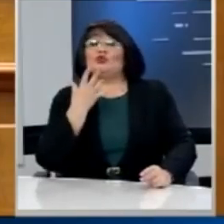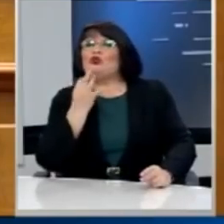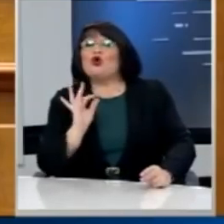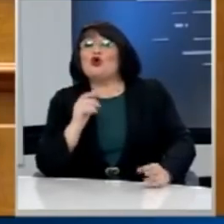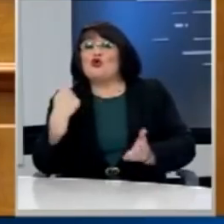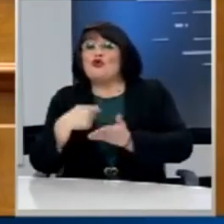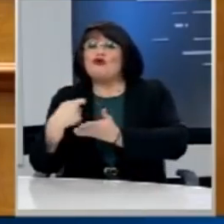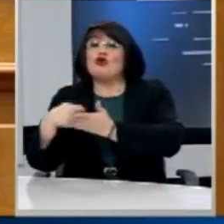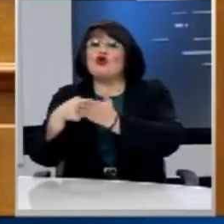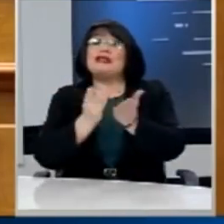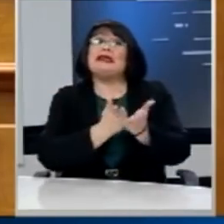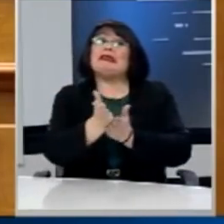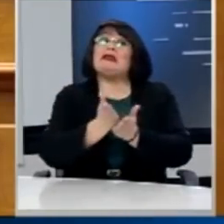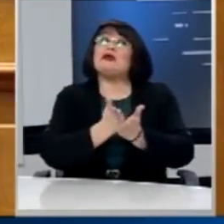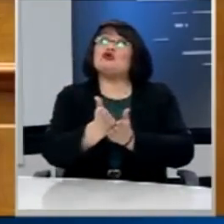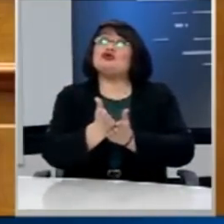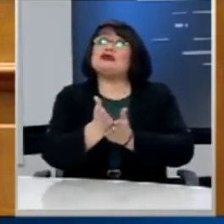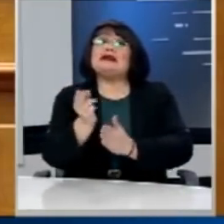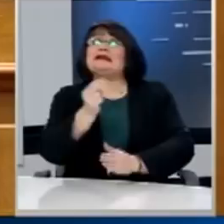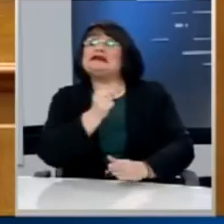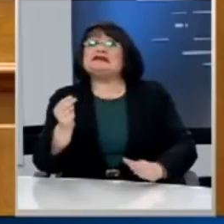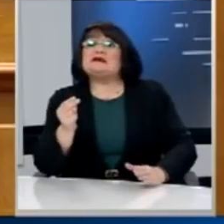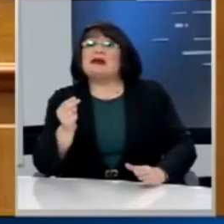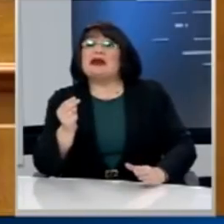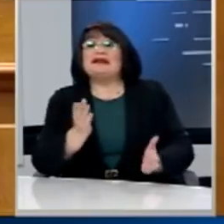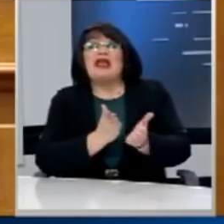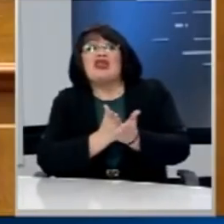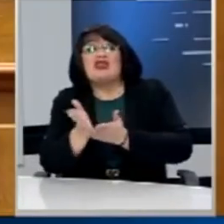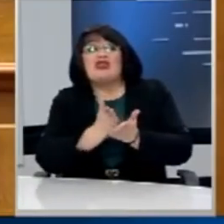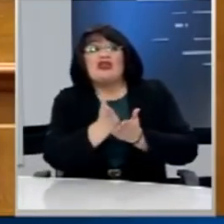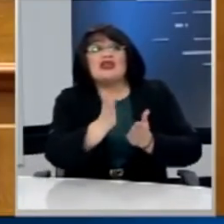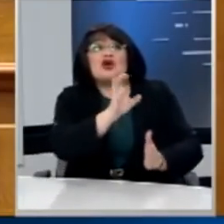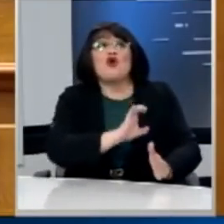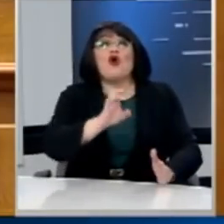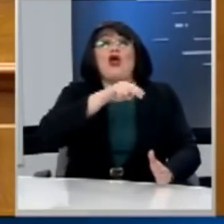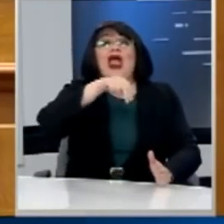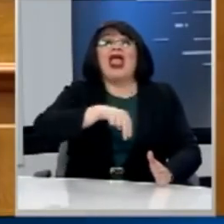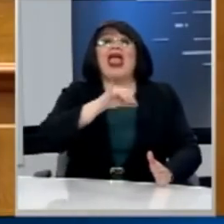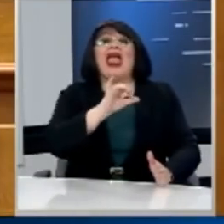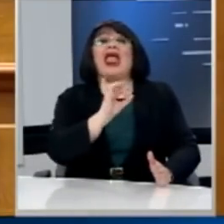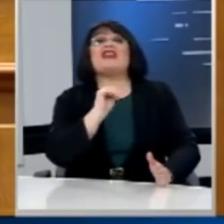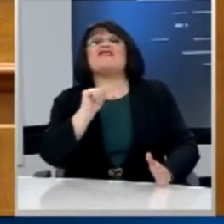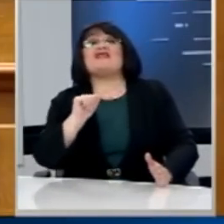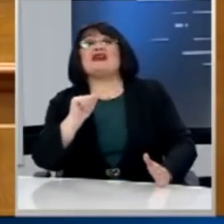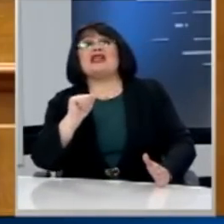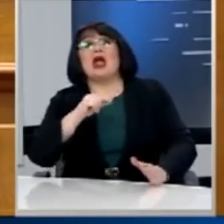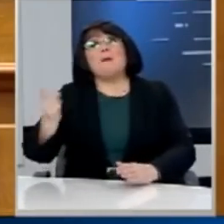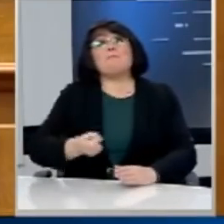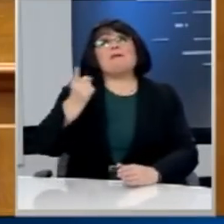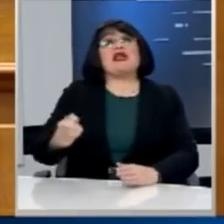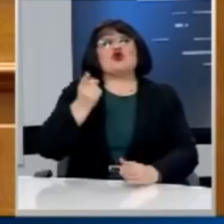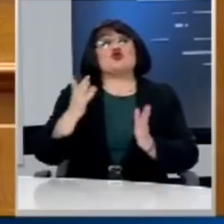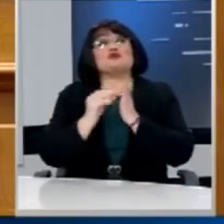η φορολογική δικαιοσύνη είναι να πληρώνουν δίκαιο ένφια και οι ακριβές ιδιοκτησίες της Μυκόνου, έτσι δεν